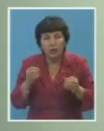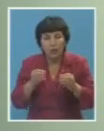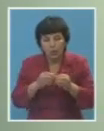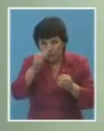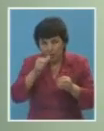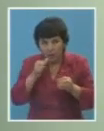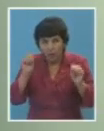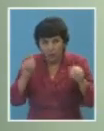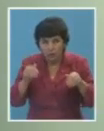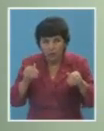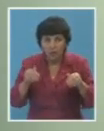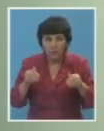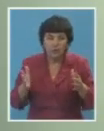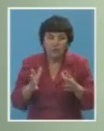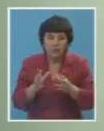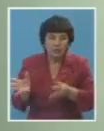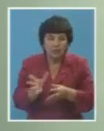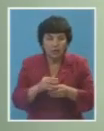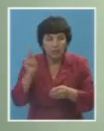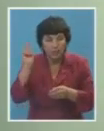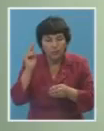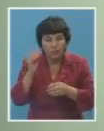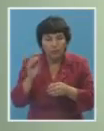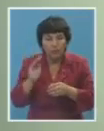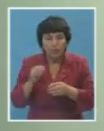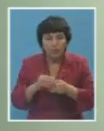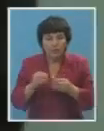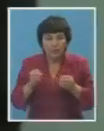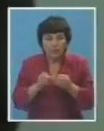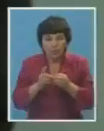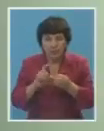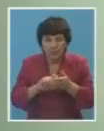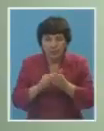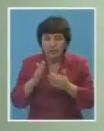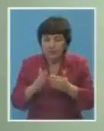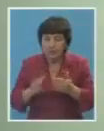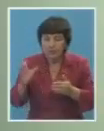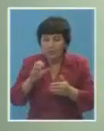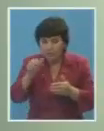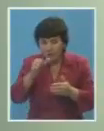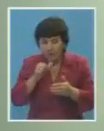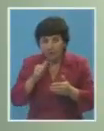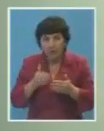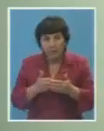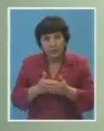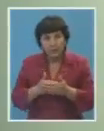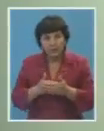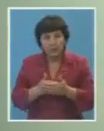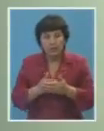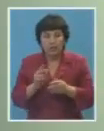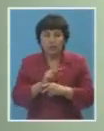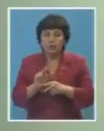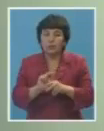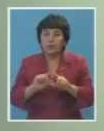курс болғасын, біздер тек қана жалпы орта білімдегі білім барларды ғана қабылдаймыз. Сентябрь басында кішкене жету